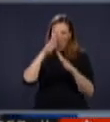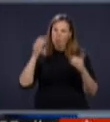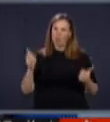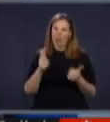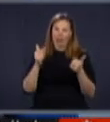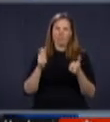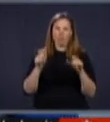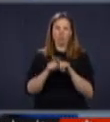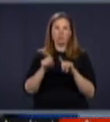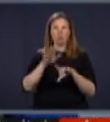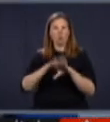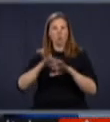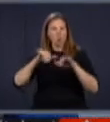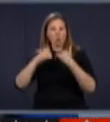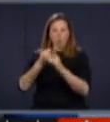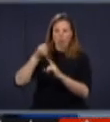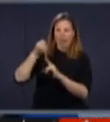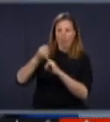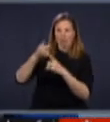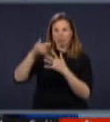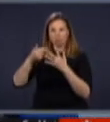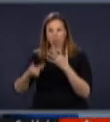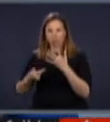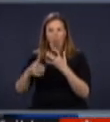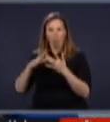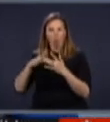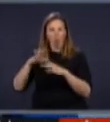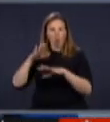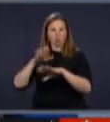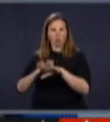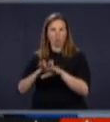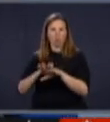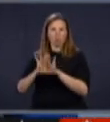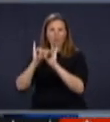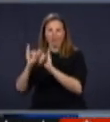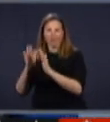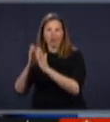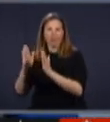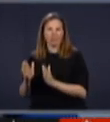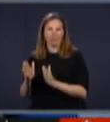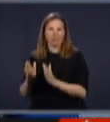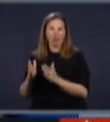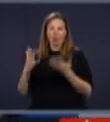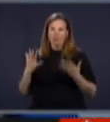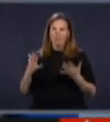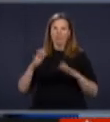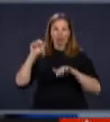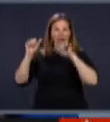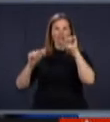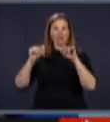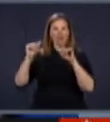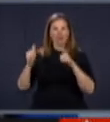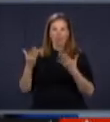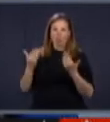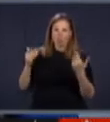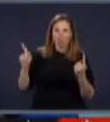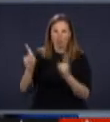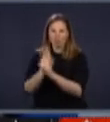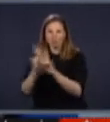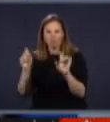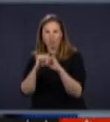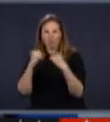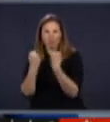par tous les impacts, je vous dirais, pervers du confinement, notamment à cette période de l'adolescence où on a beaucoup de besoins de